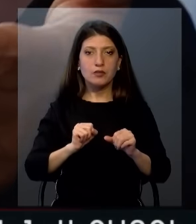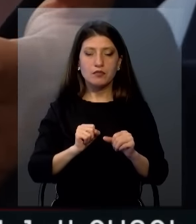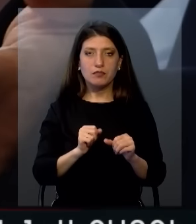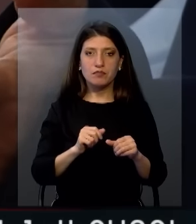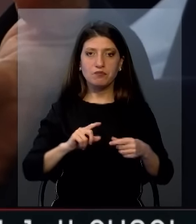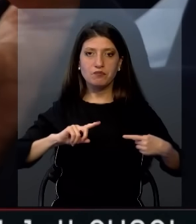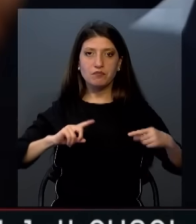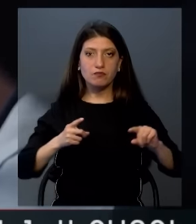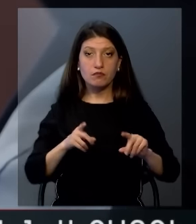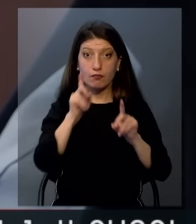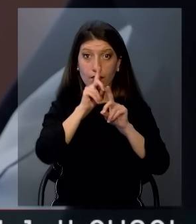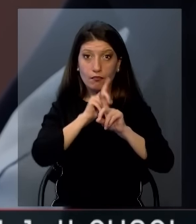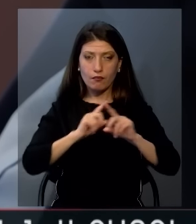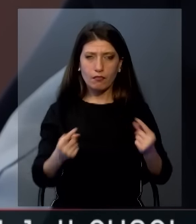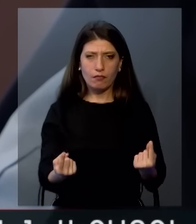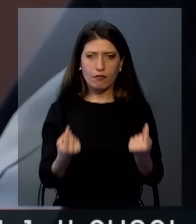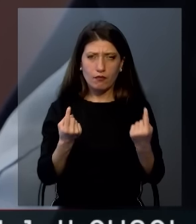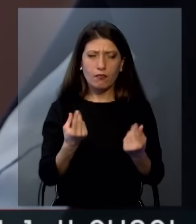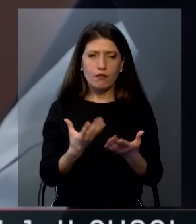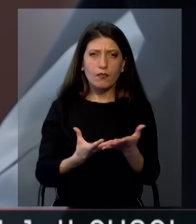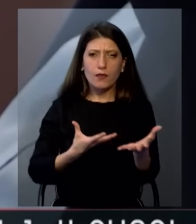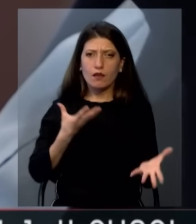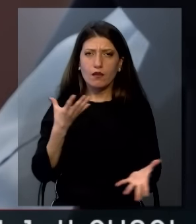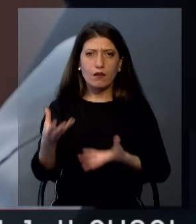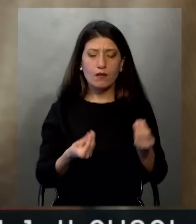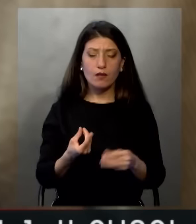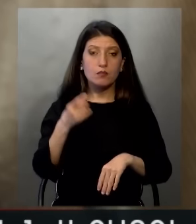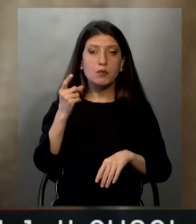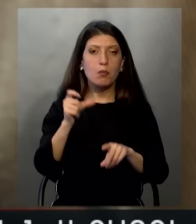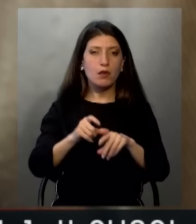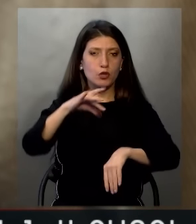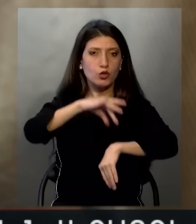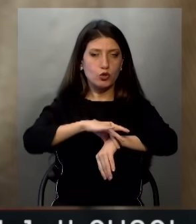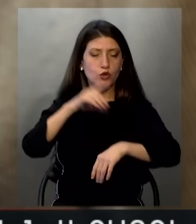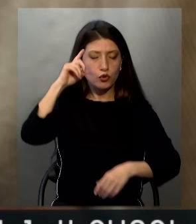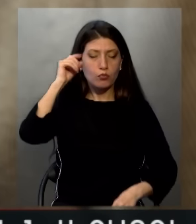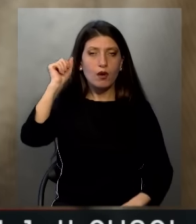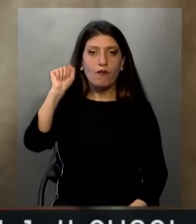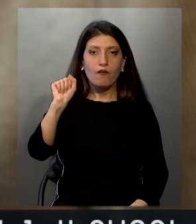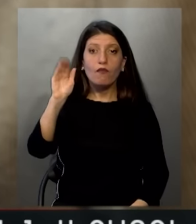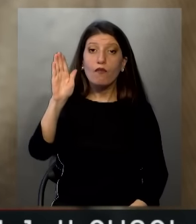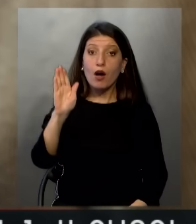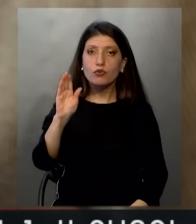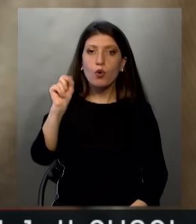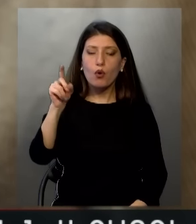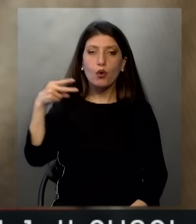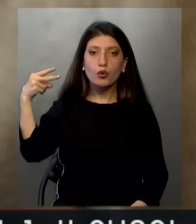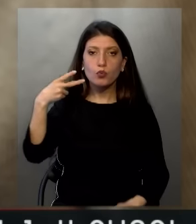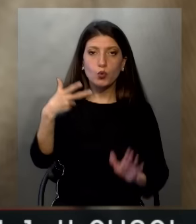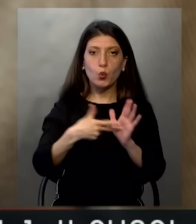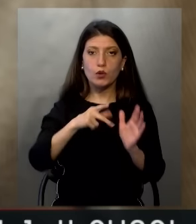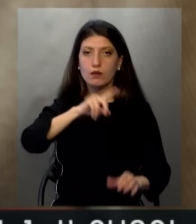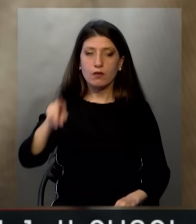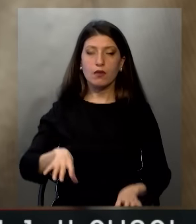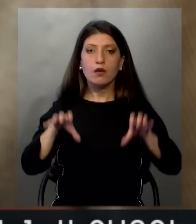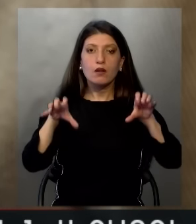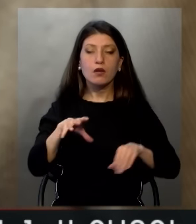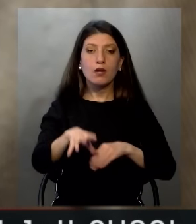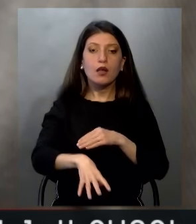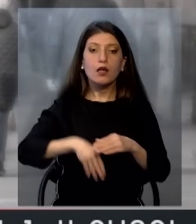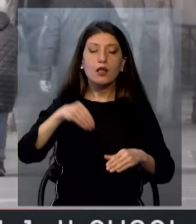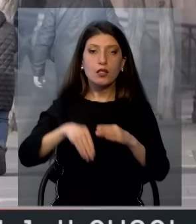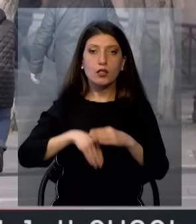երևույթ։ Աննախադեպ քանակի նվիրատվություններ անելու մի դեպք էլ է հիշում Վարուժան Հոգտանյանը։ Նրա խոսքով 2008-ին նախագահական